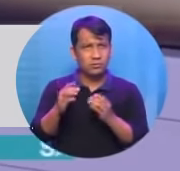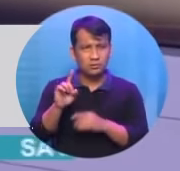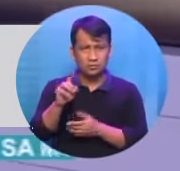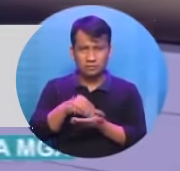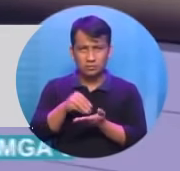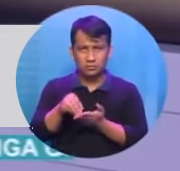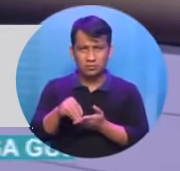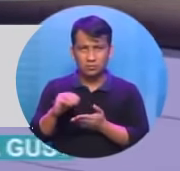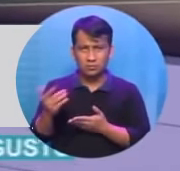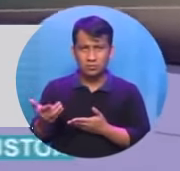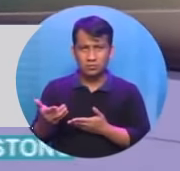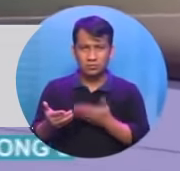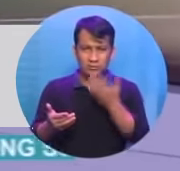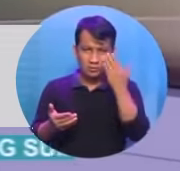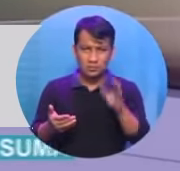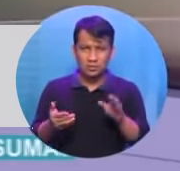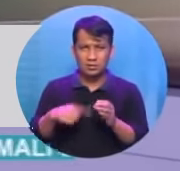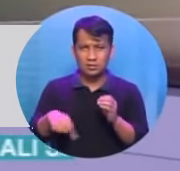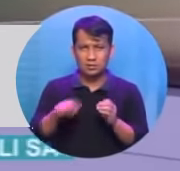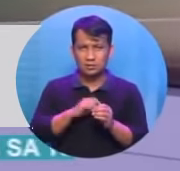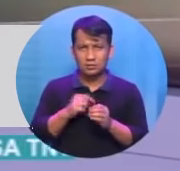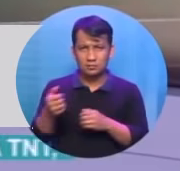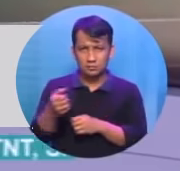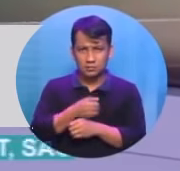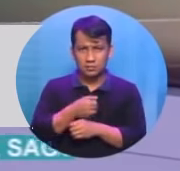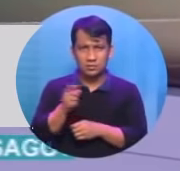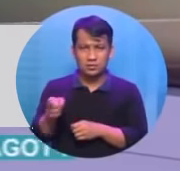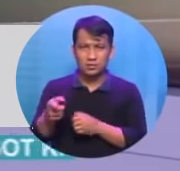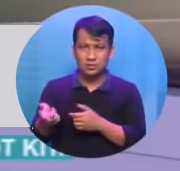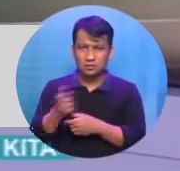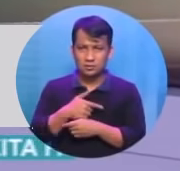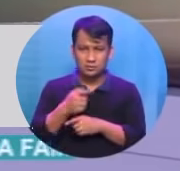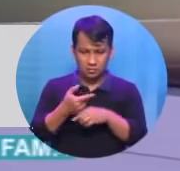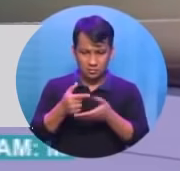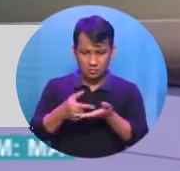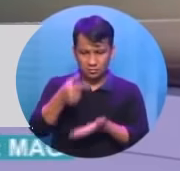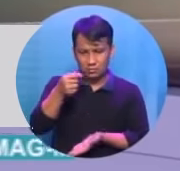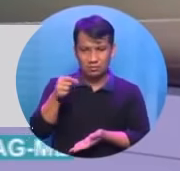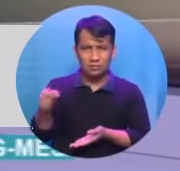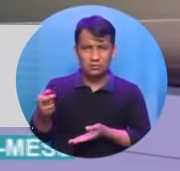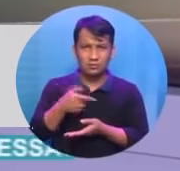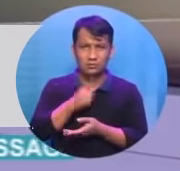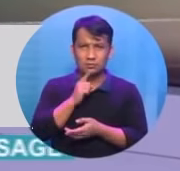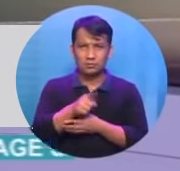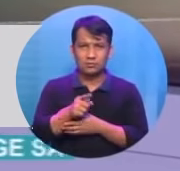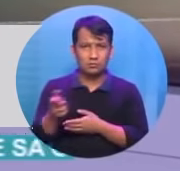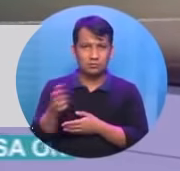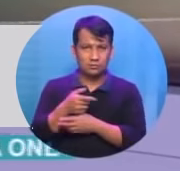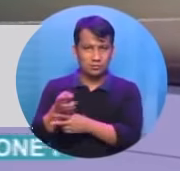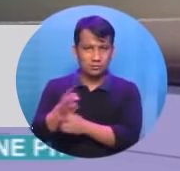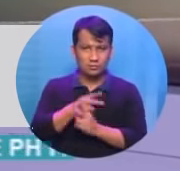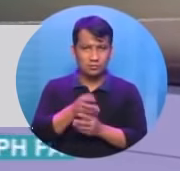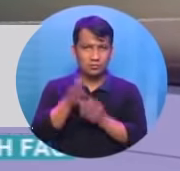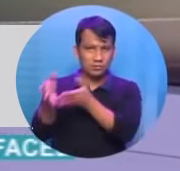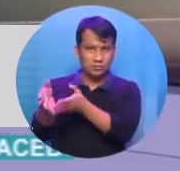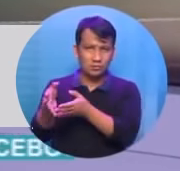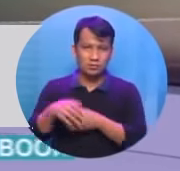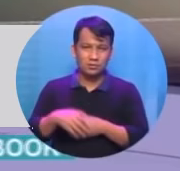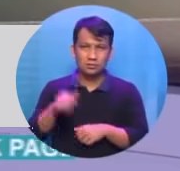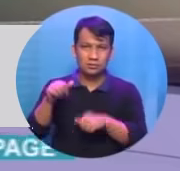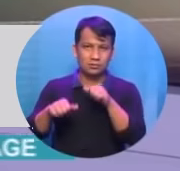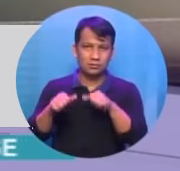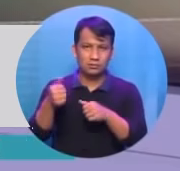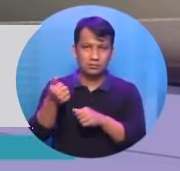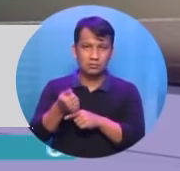boss? Ang usual eh, yung may mga nahuli kami dito na impound sa Tarlac, sir, ano, talagang hindi nila tinutubos, inano na lang, ini-auction na lang